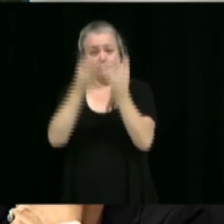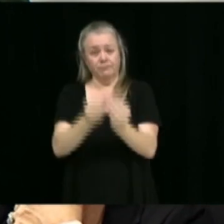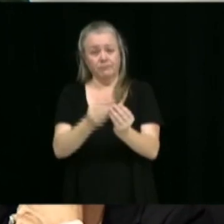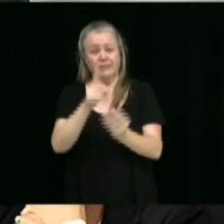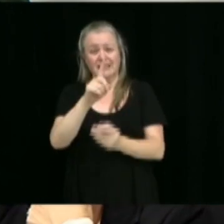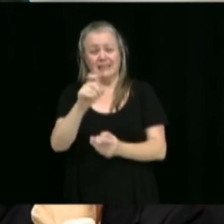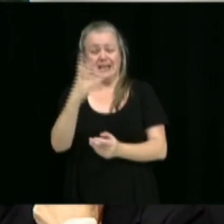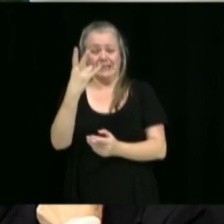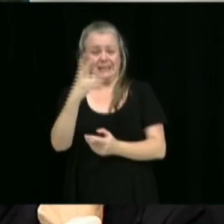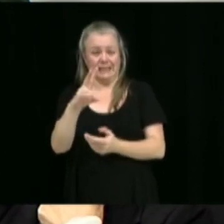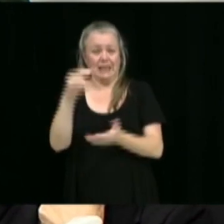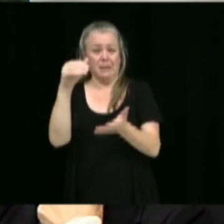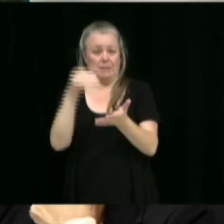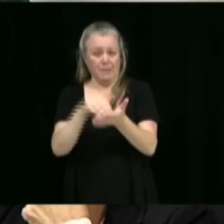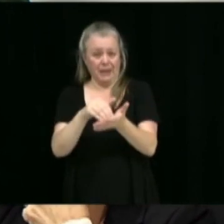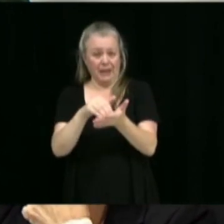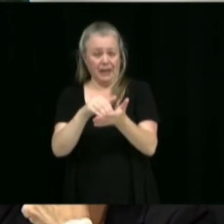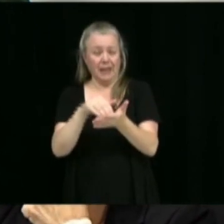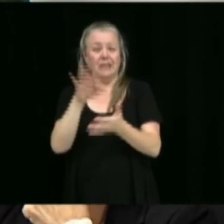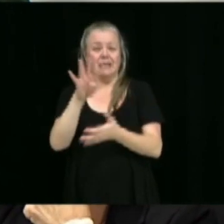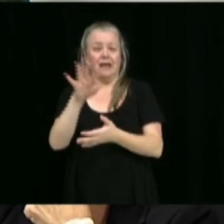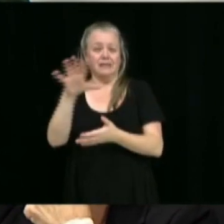117 445 $.